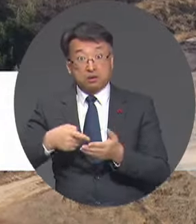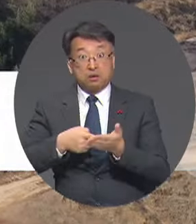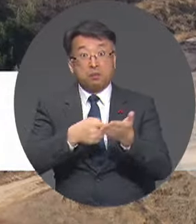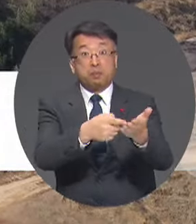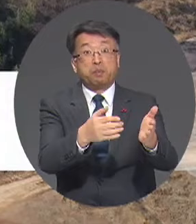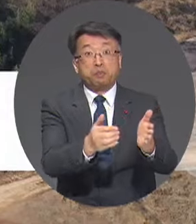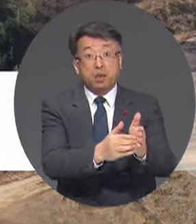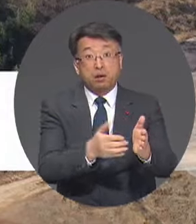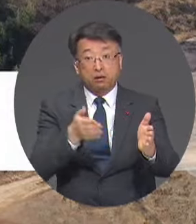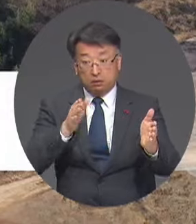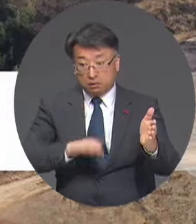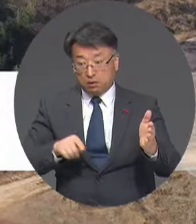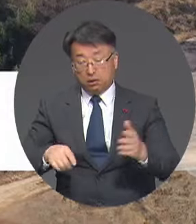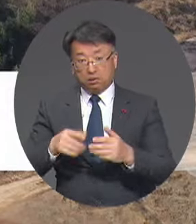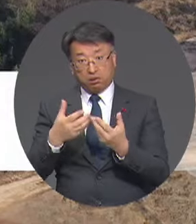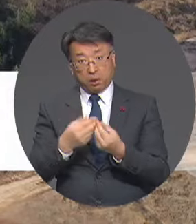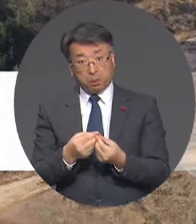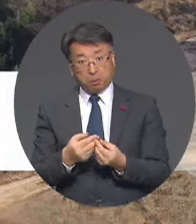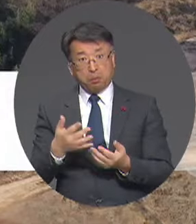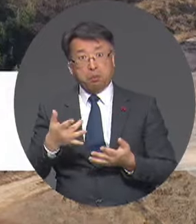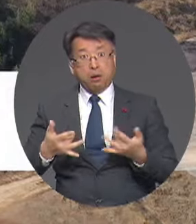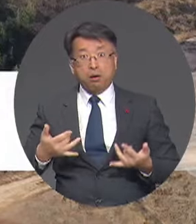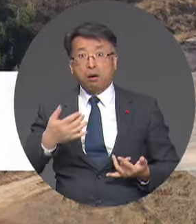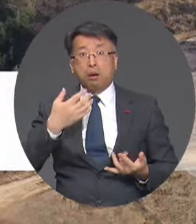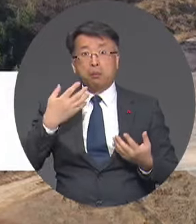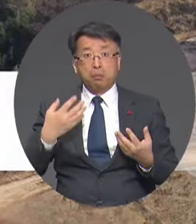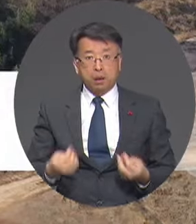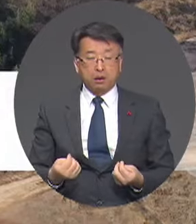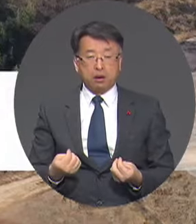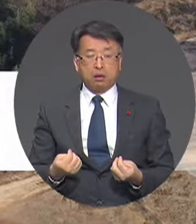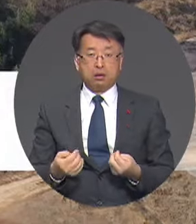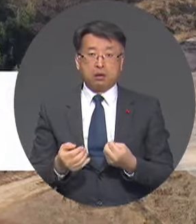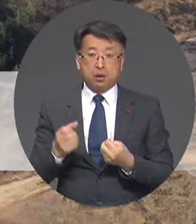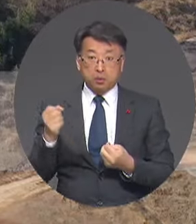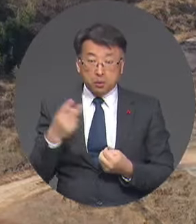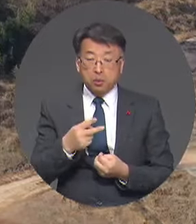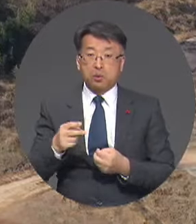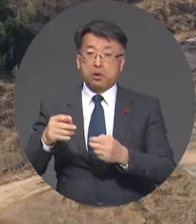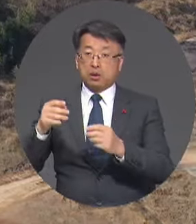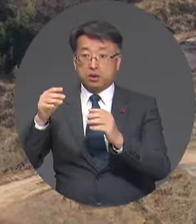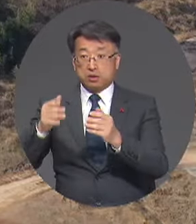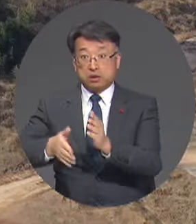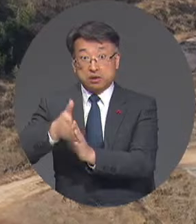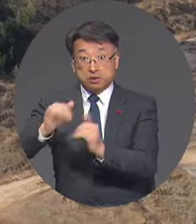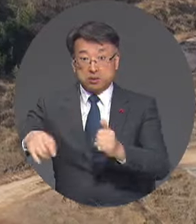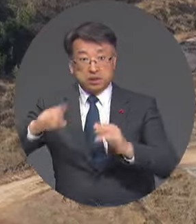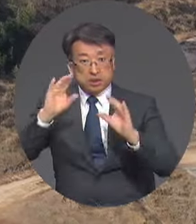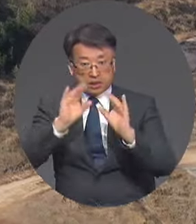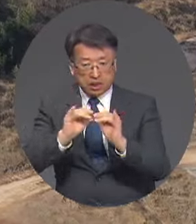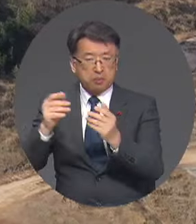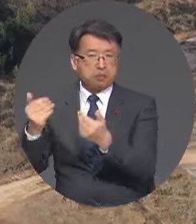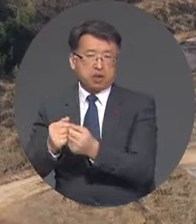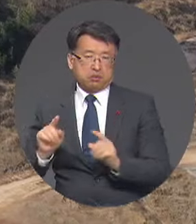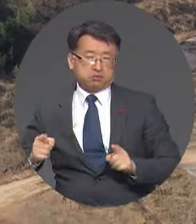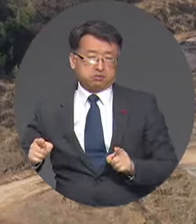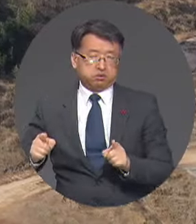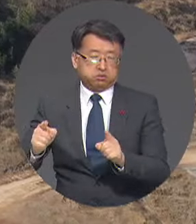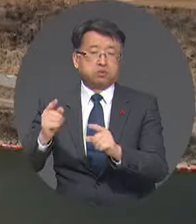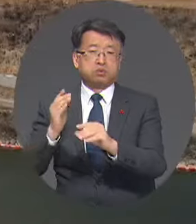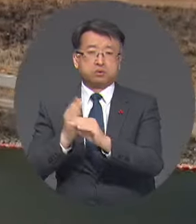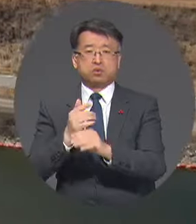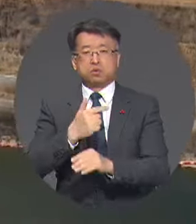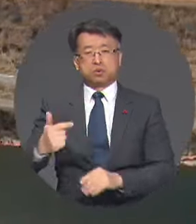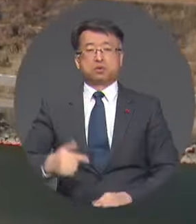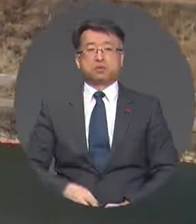너무 허술해 보완 통보를 받았는데요. 주민 간 찬반 대립이 또 우려됩니다. 이종승 기자의 보도입니다.